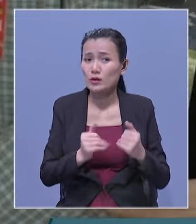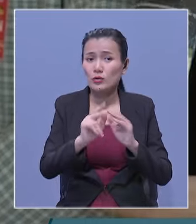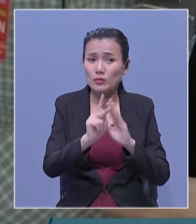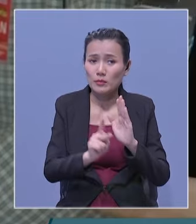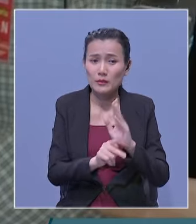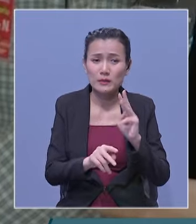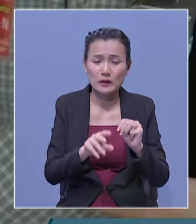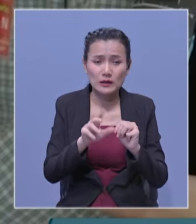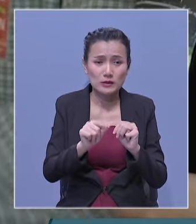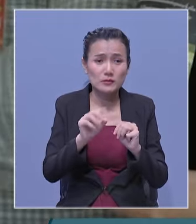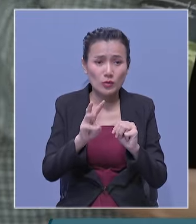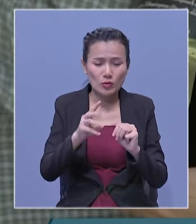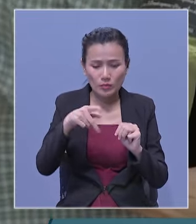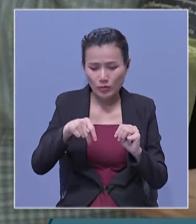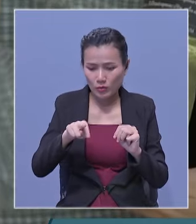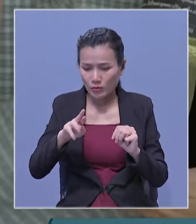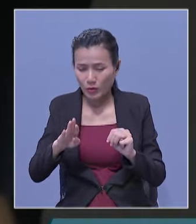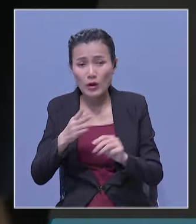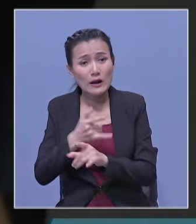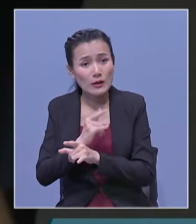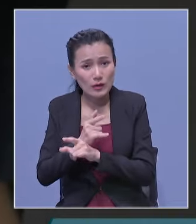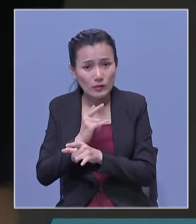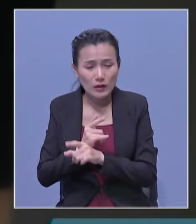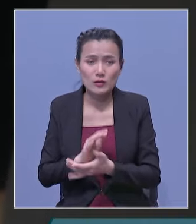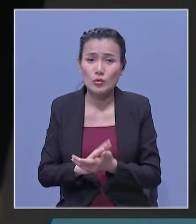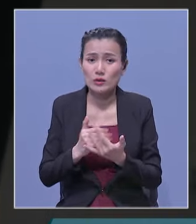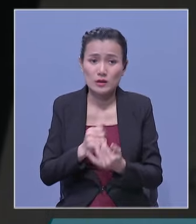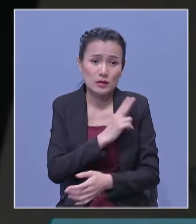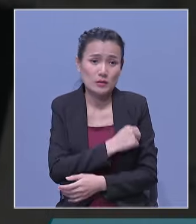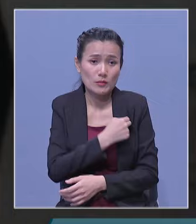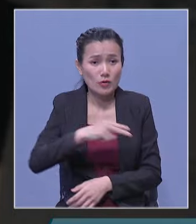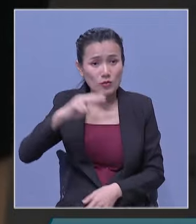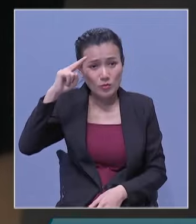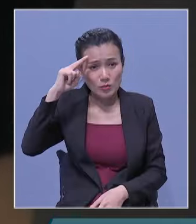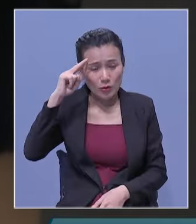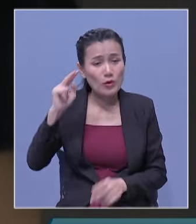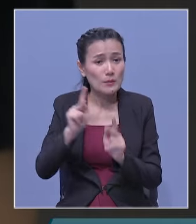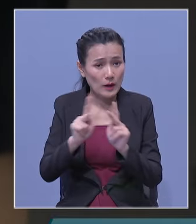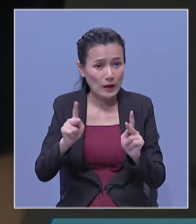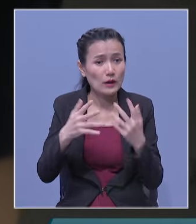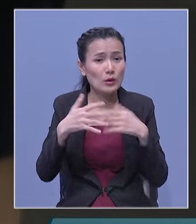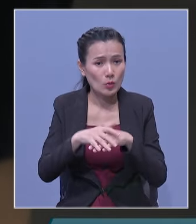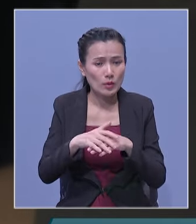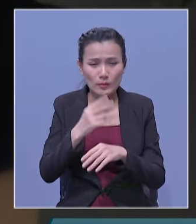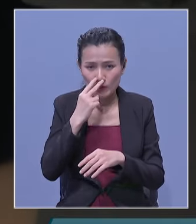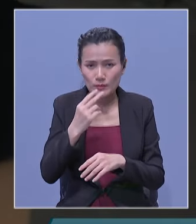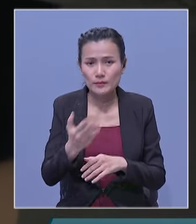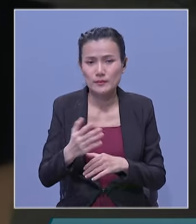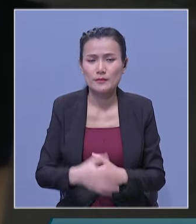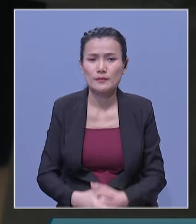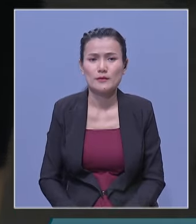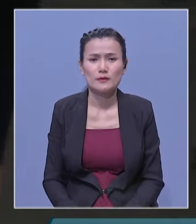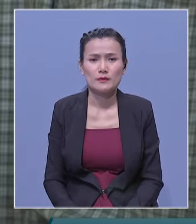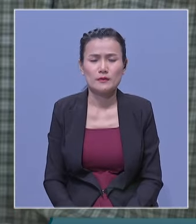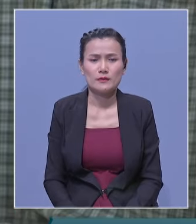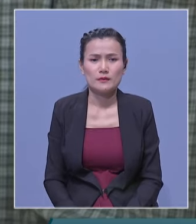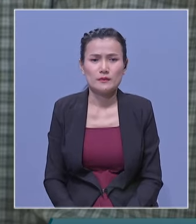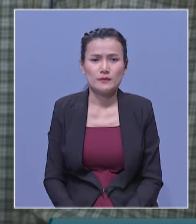26พรบควบคุมเครื่องดื่มแอลกอฮอล์ก็จะพบว่านายแพทย์ชนน่านเป็นคณะกรรมการอยู่ด้วยลองฟังเสียงนายเท่าพิภพในประเด็นนี้ค่